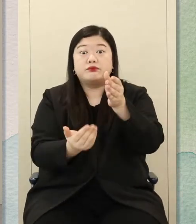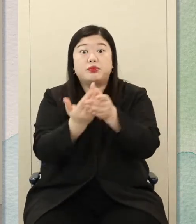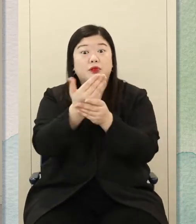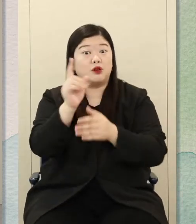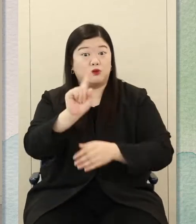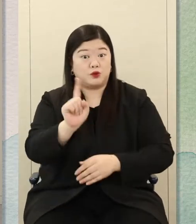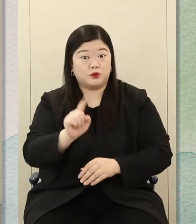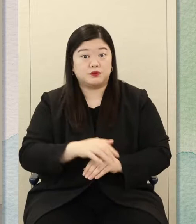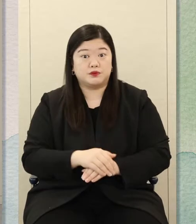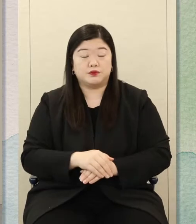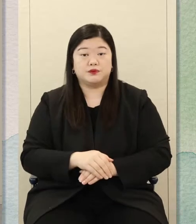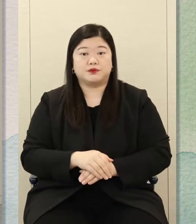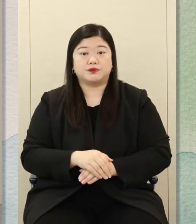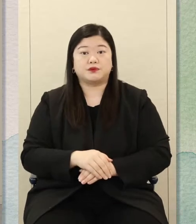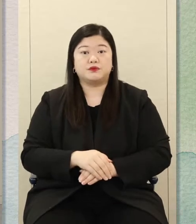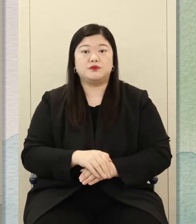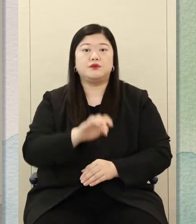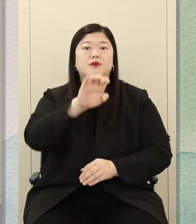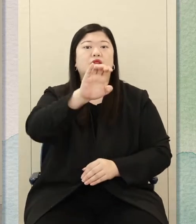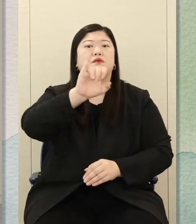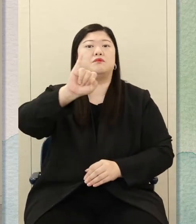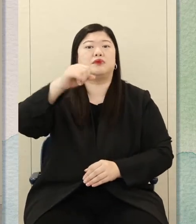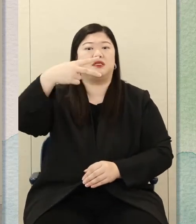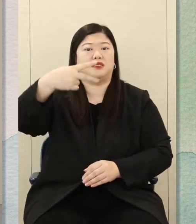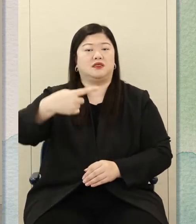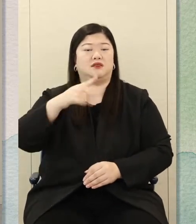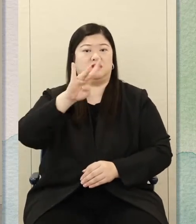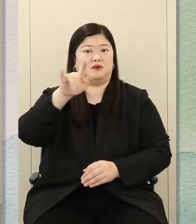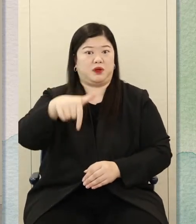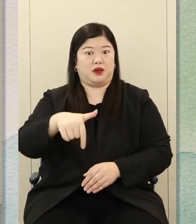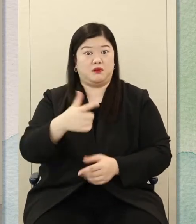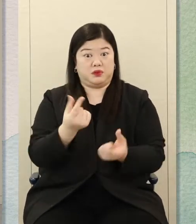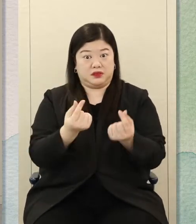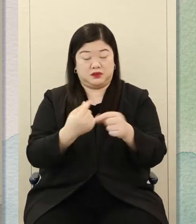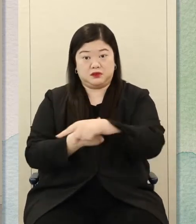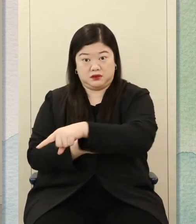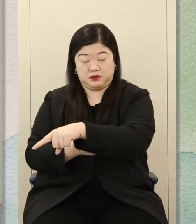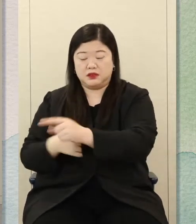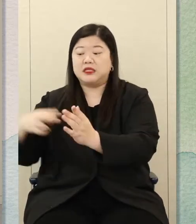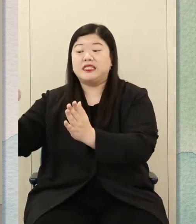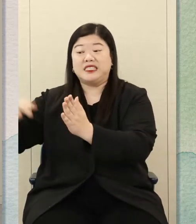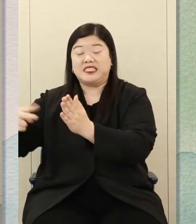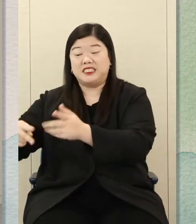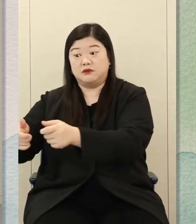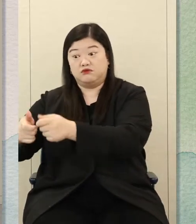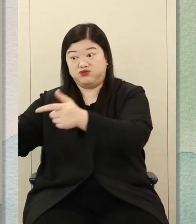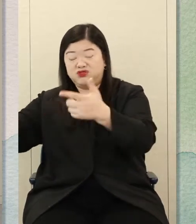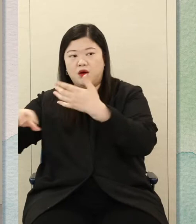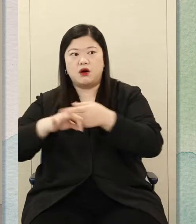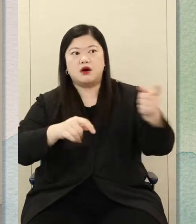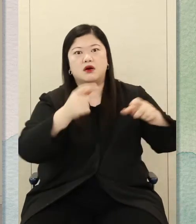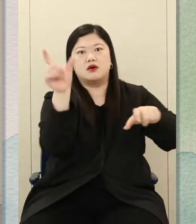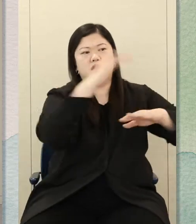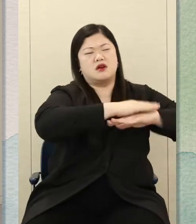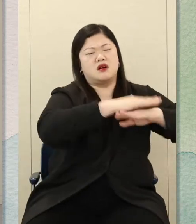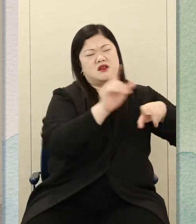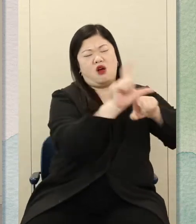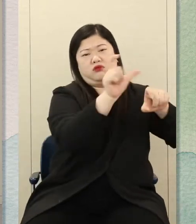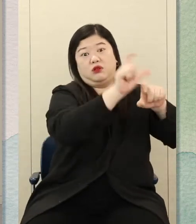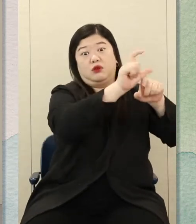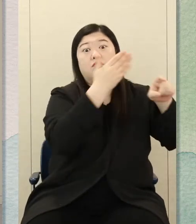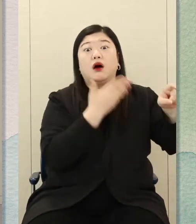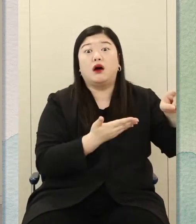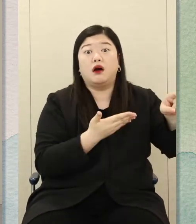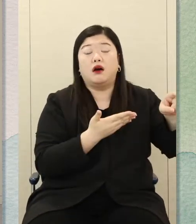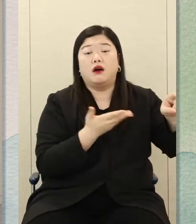이 피드백이 자꾸 되잖아요. 그러니까 독자가 자꾸 들어가니까 독자가 있는 책, 쉽게 말하면 가볍게 읽을 수 있고 쉽게 읽을 수